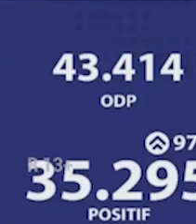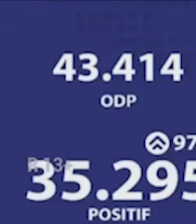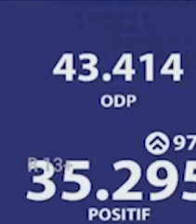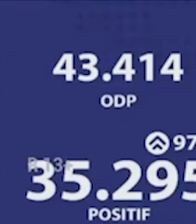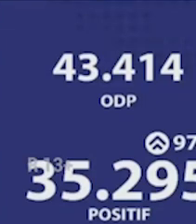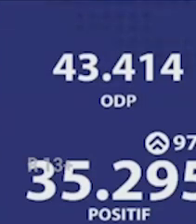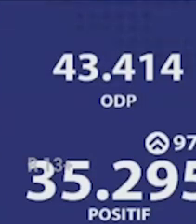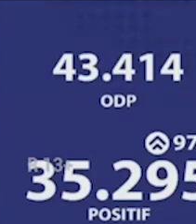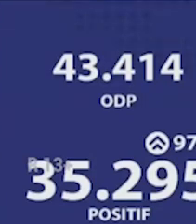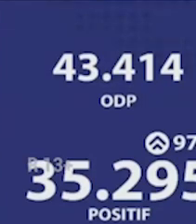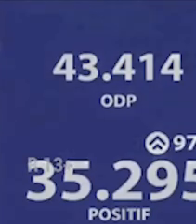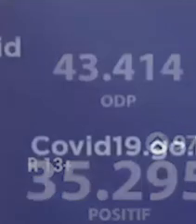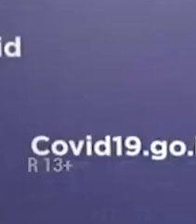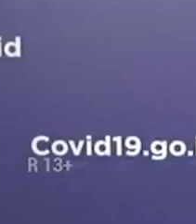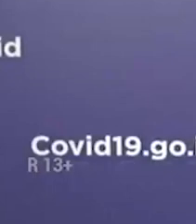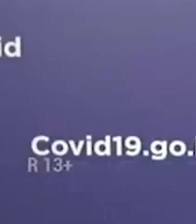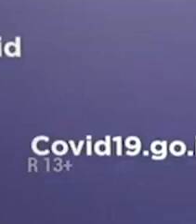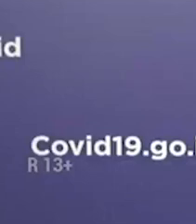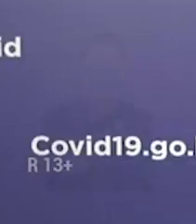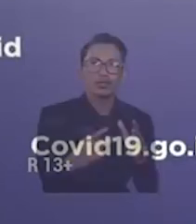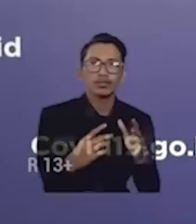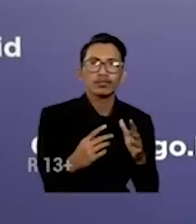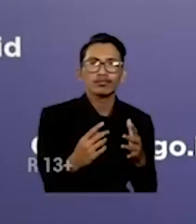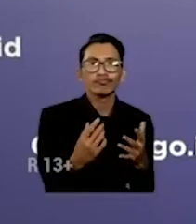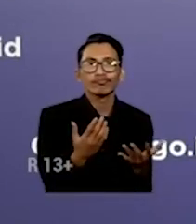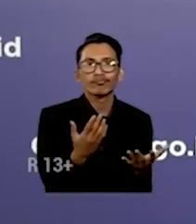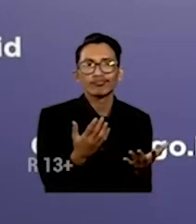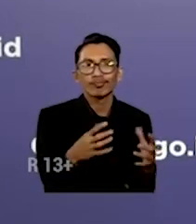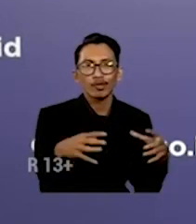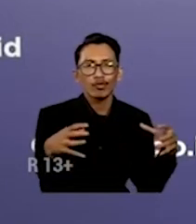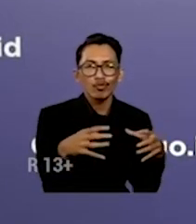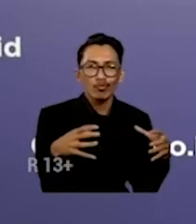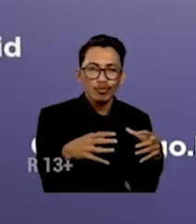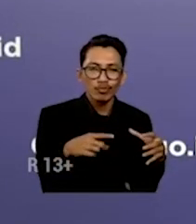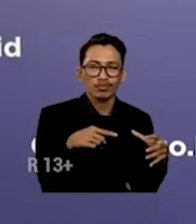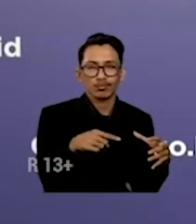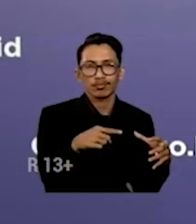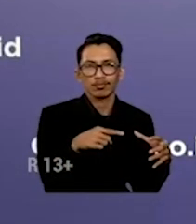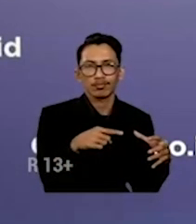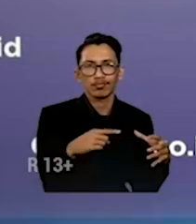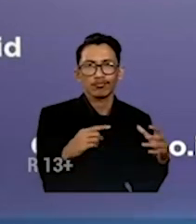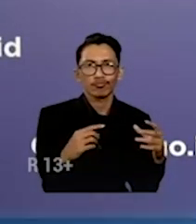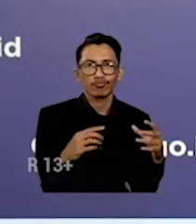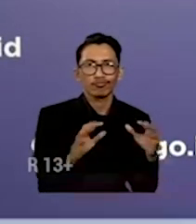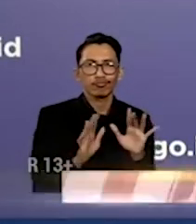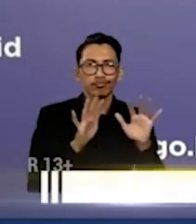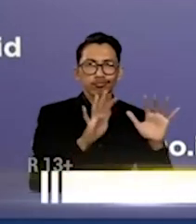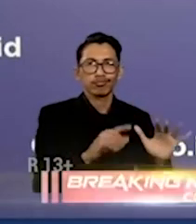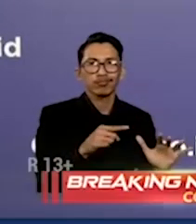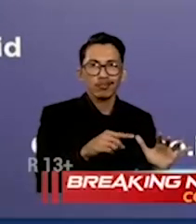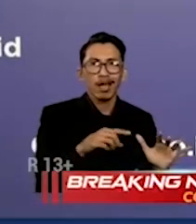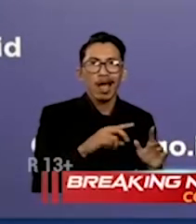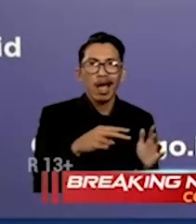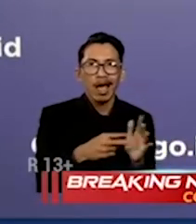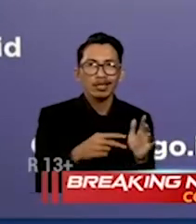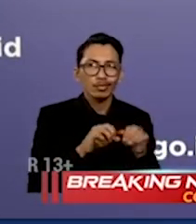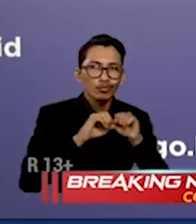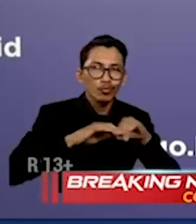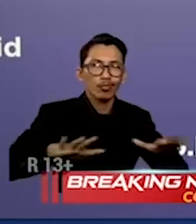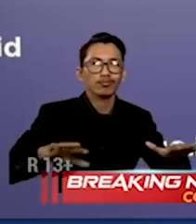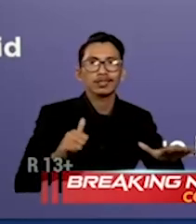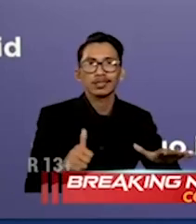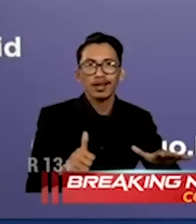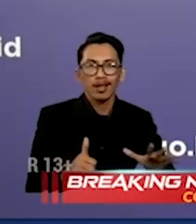memberikan ruang bagi memungkinkannya proses penularan Oleh karena itu menjaga